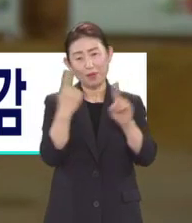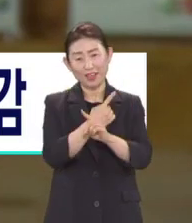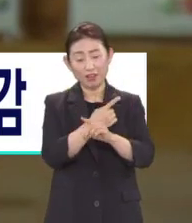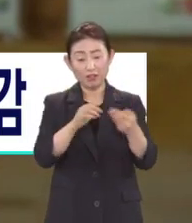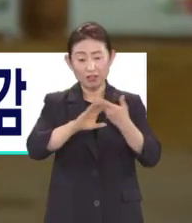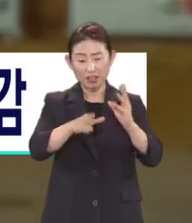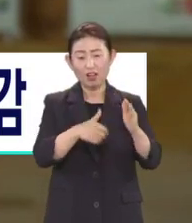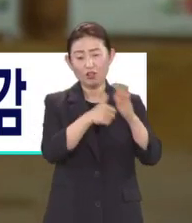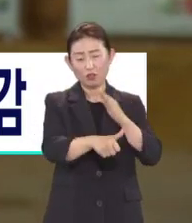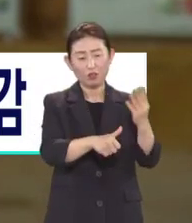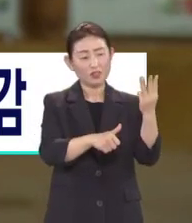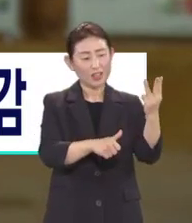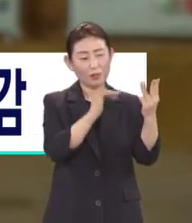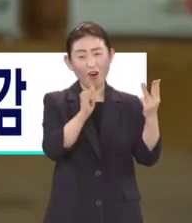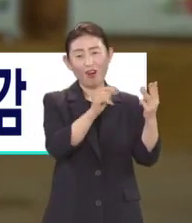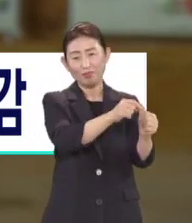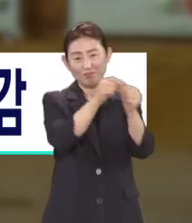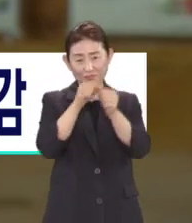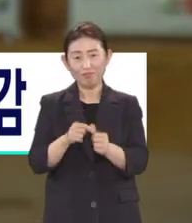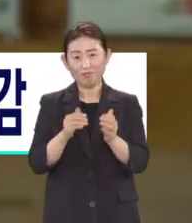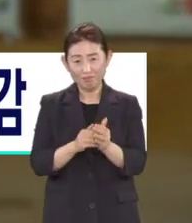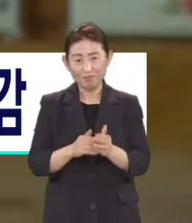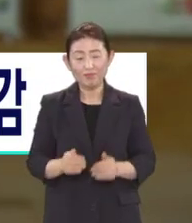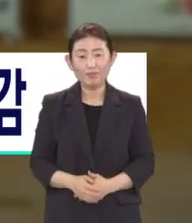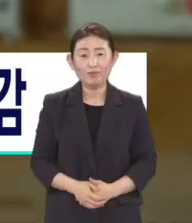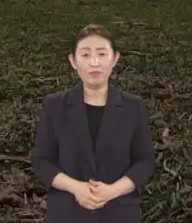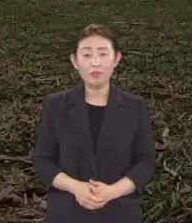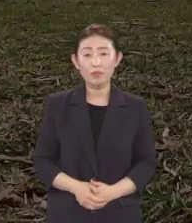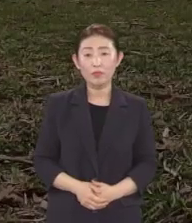해주느냐가 관건입니다. 김철진 기자입니다.